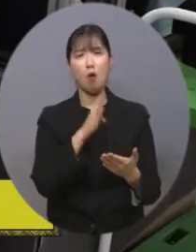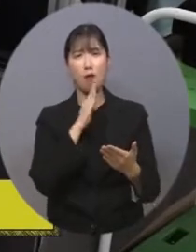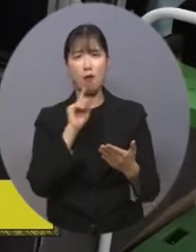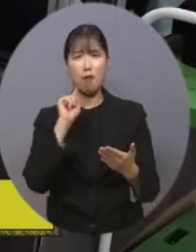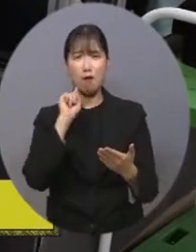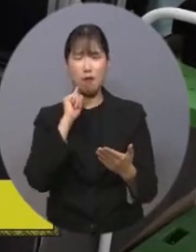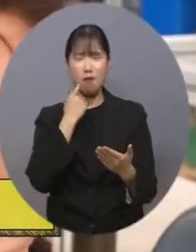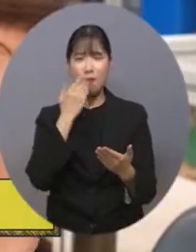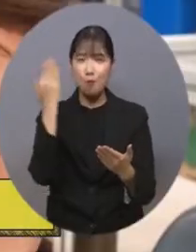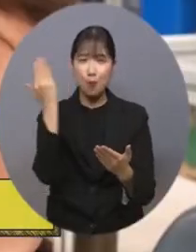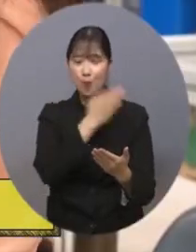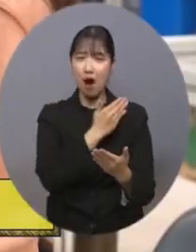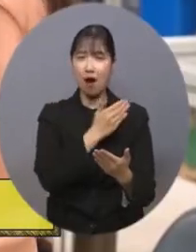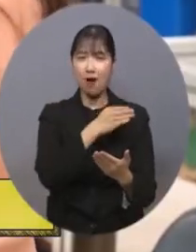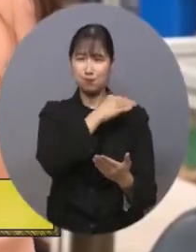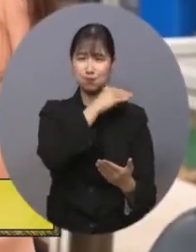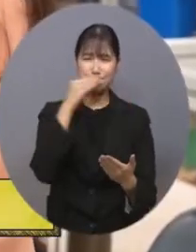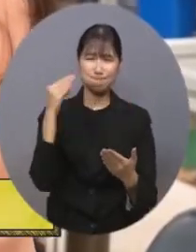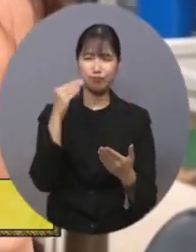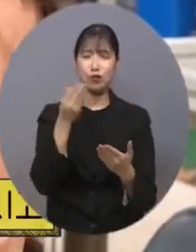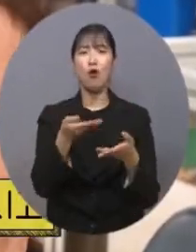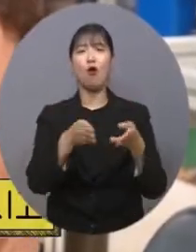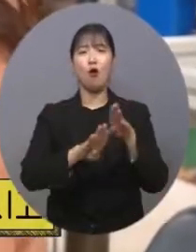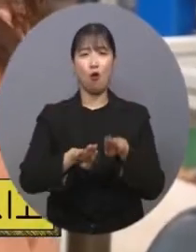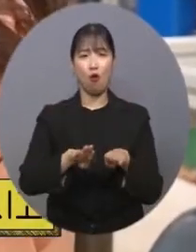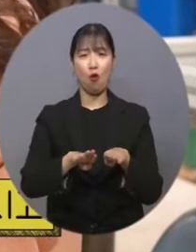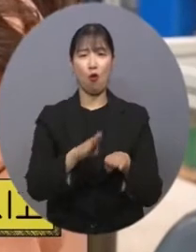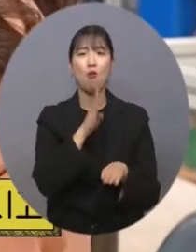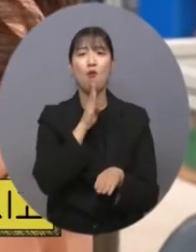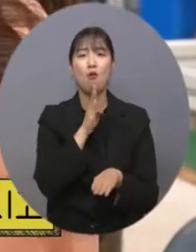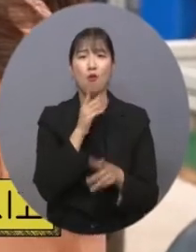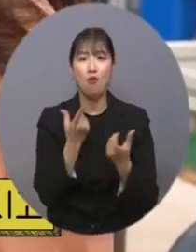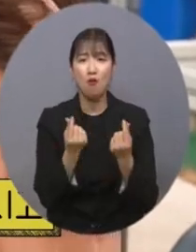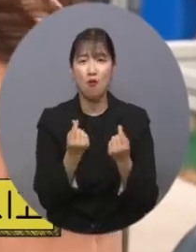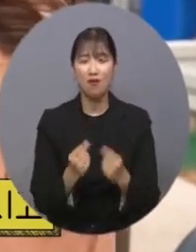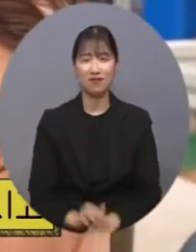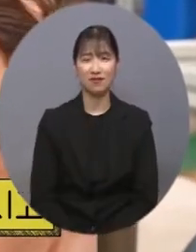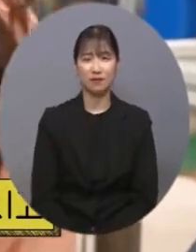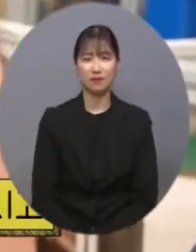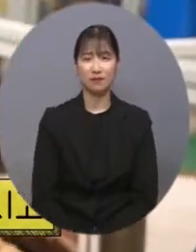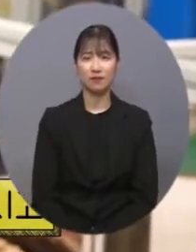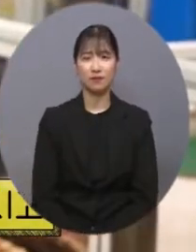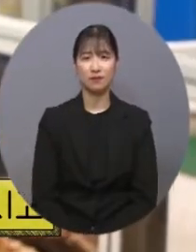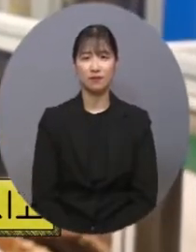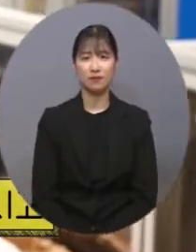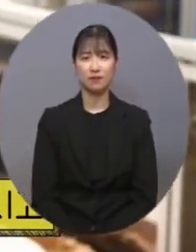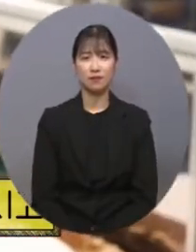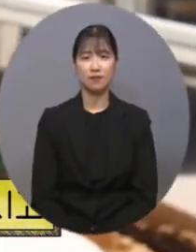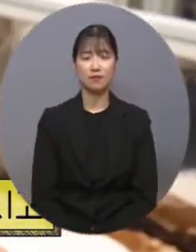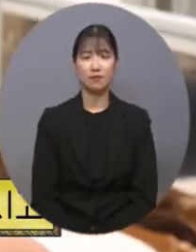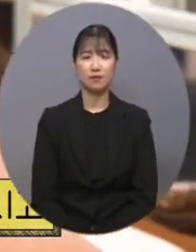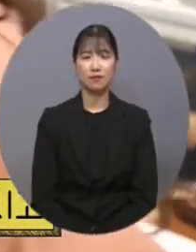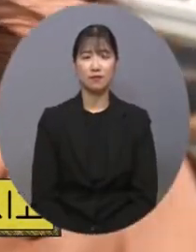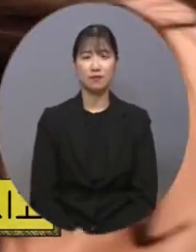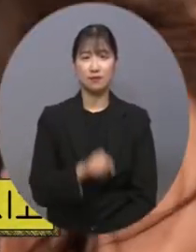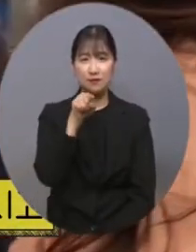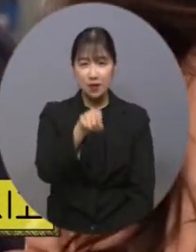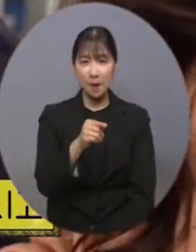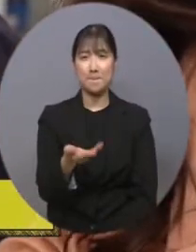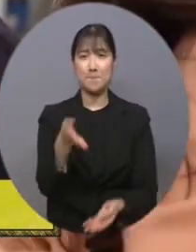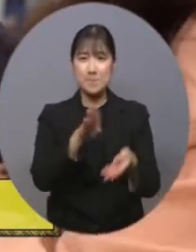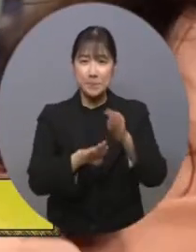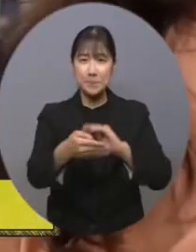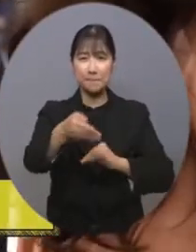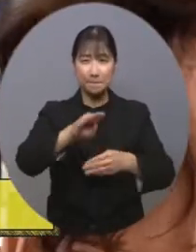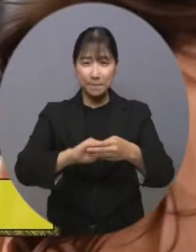칼같이 너무 예쁘게 포장을 하고 계셔서 눈이 안 갈 수가 없었어요. 아, 그러면 이렇게 포장을